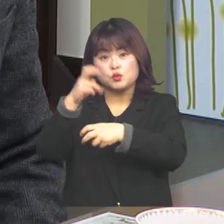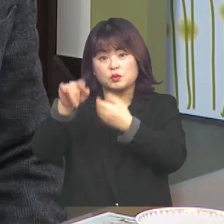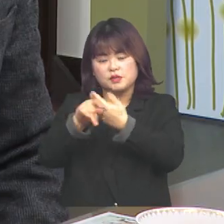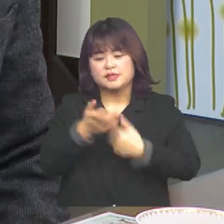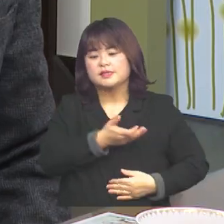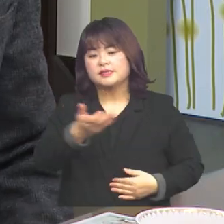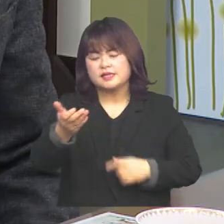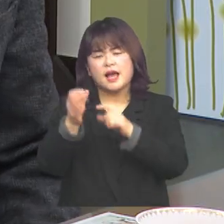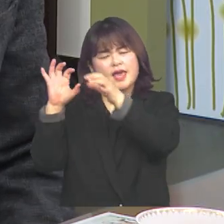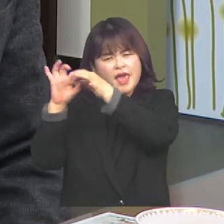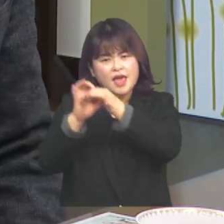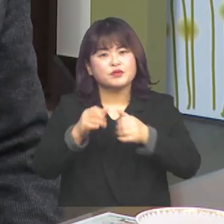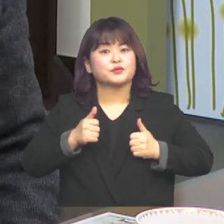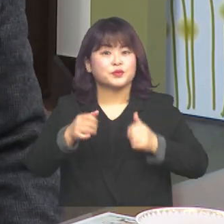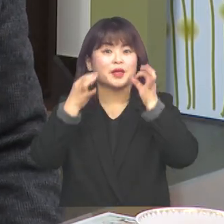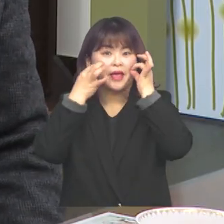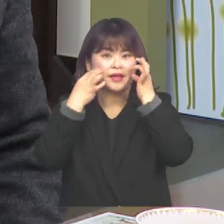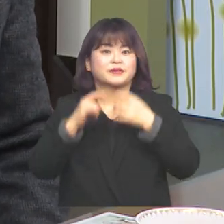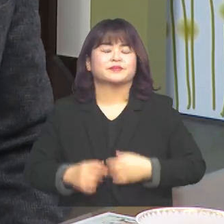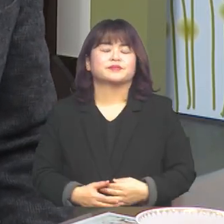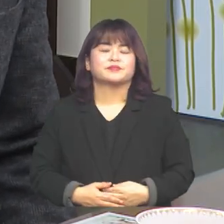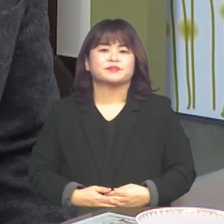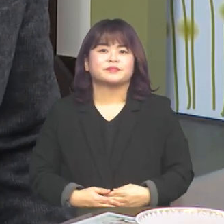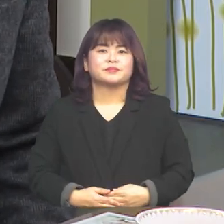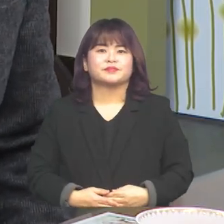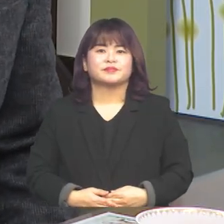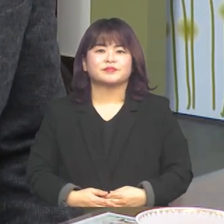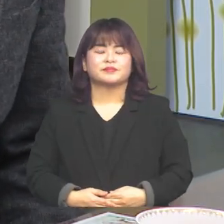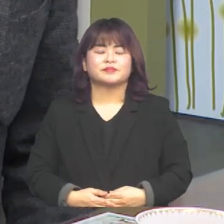국토교통부에 전달하고 계속 발로 뛰겠다고 말했습니다.